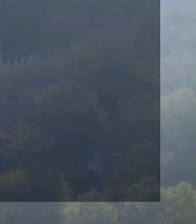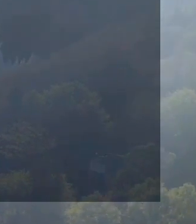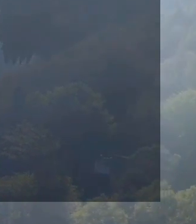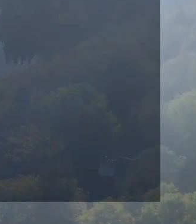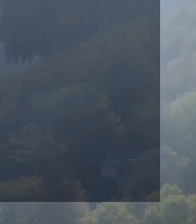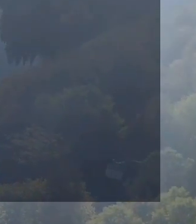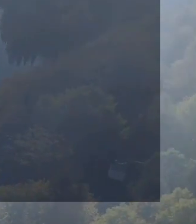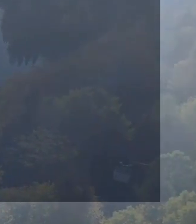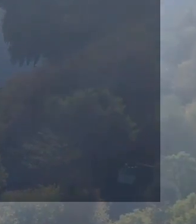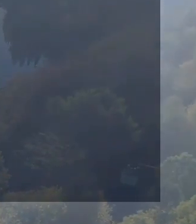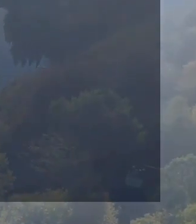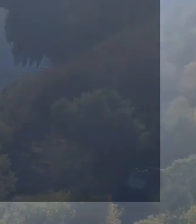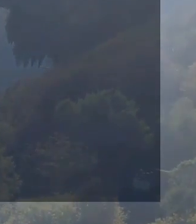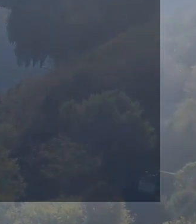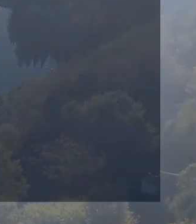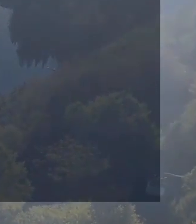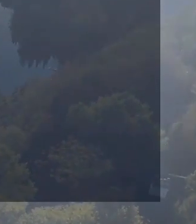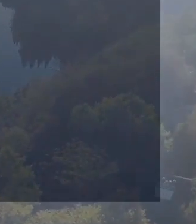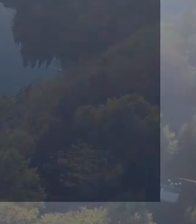사랑으로 하십시오.